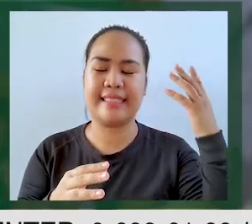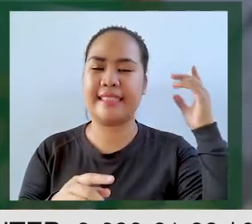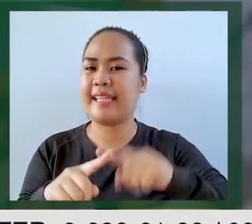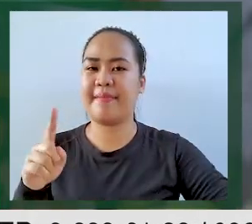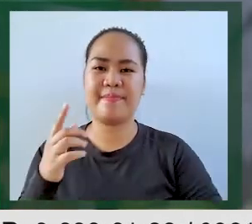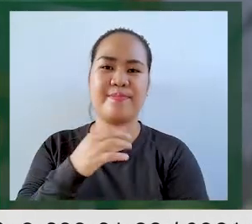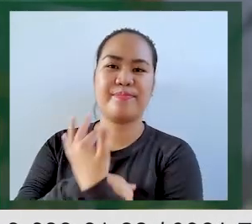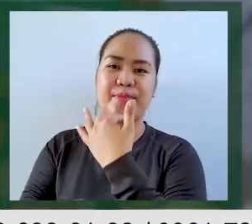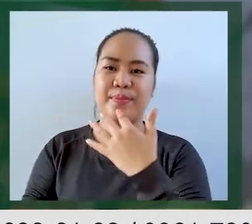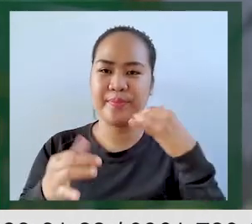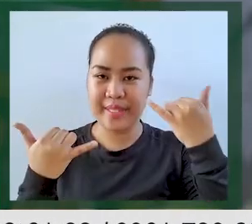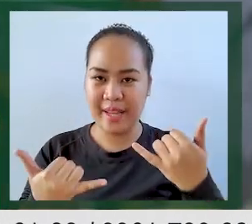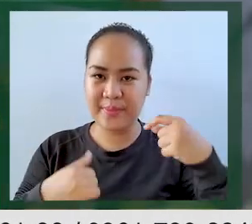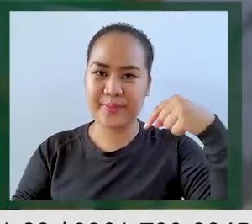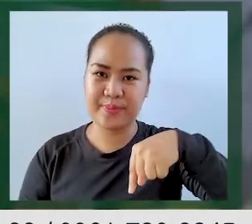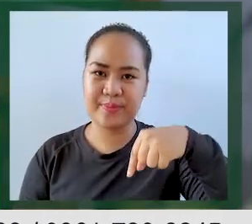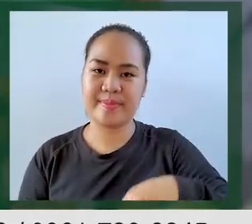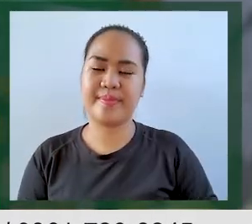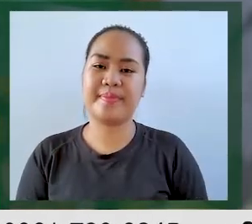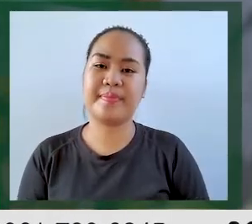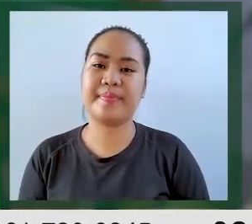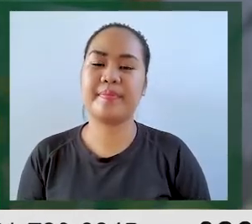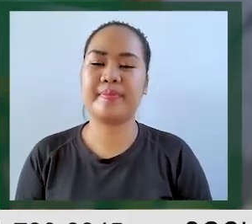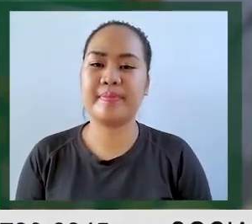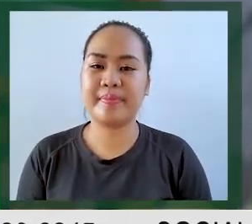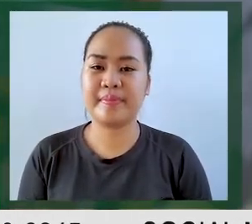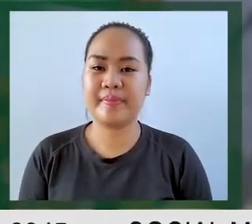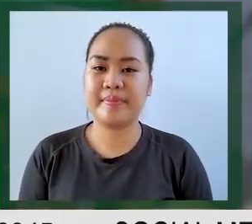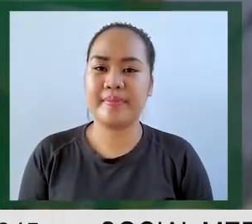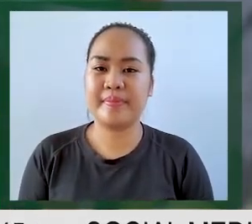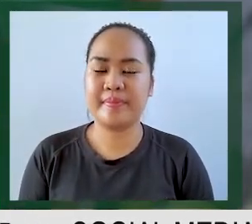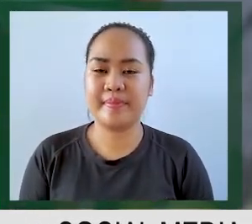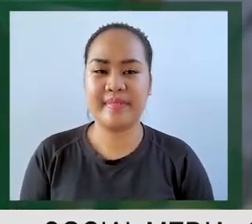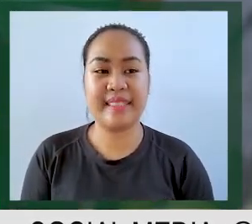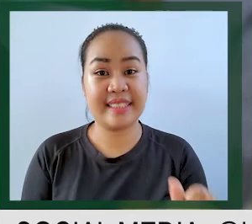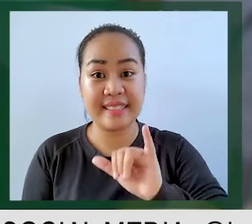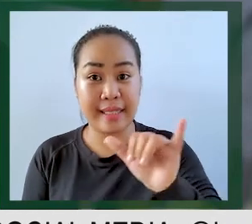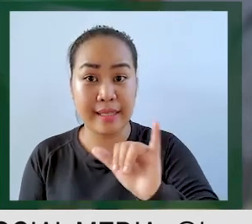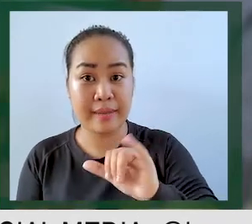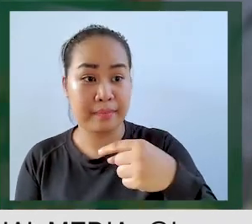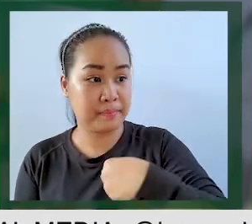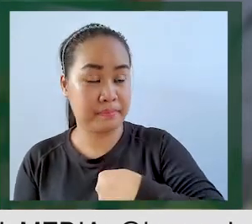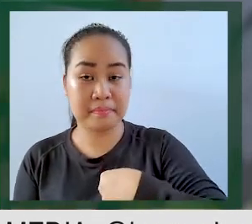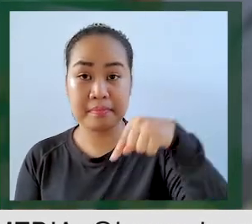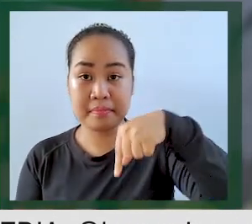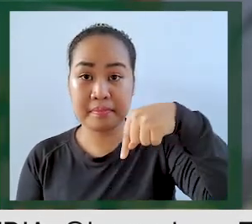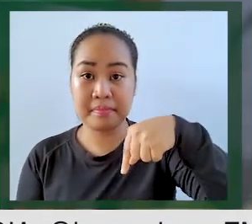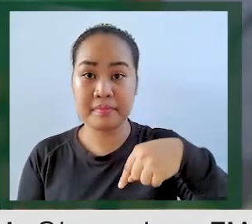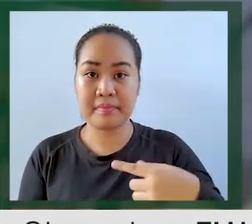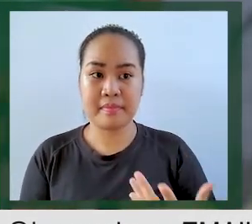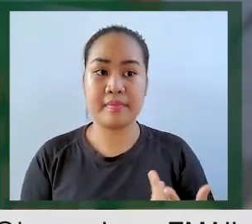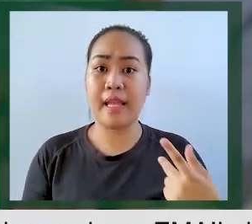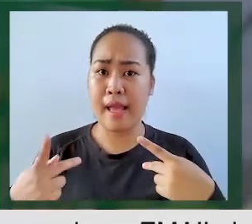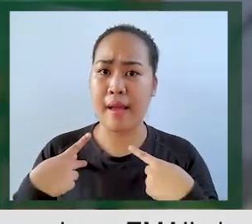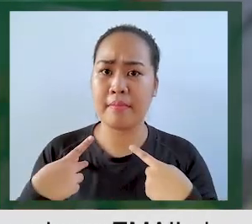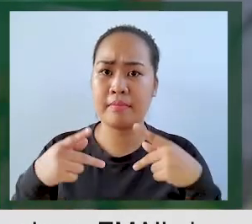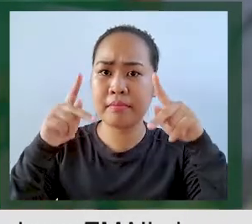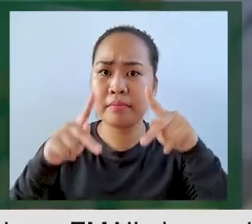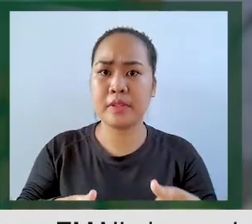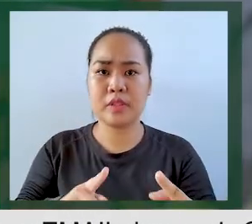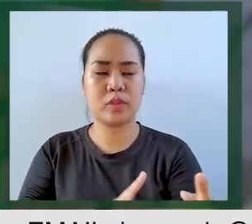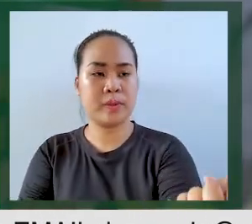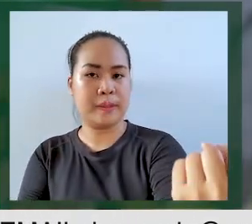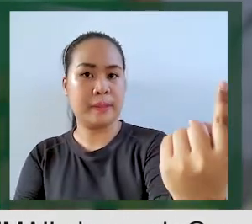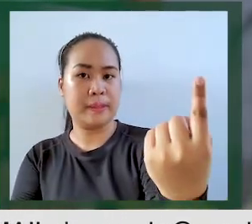ba? Wala naman siguro kayong ano, COVID, sasabihin sa akin, ha? Paano ka sigurado? 'Di ba? Gaganunin ko. So again, no, let's